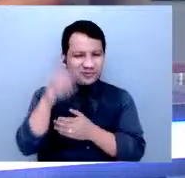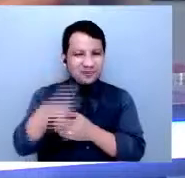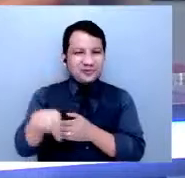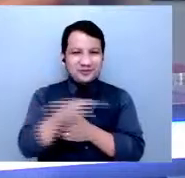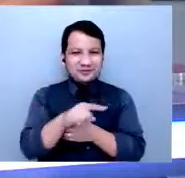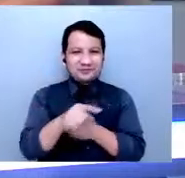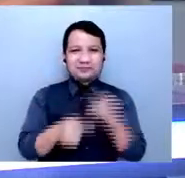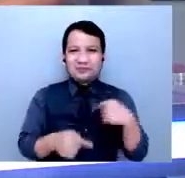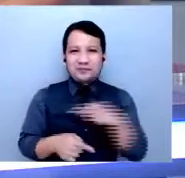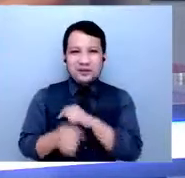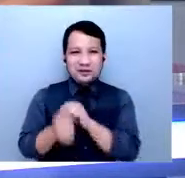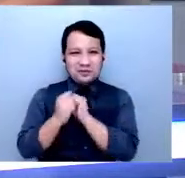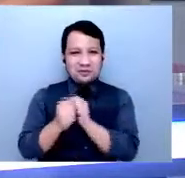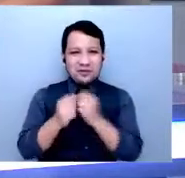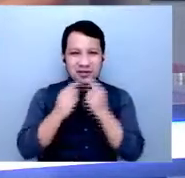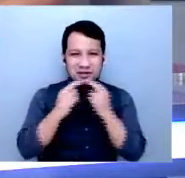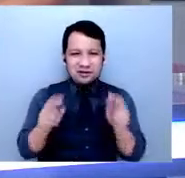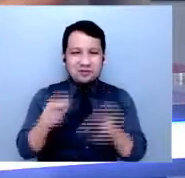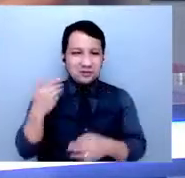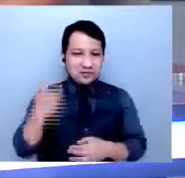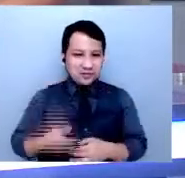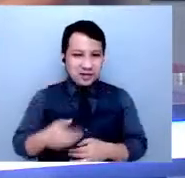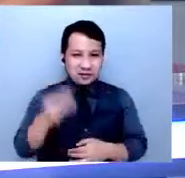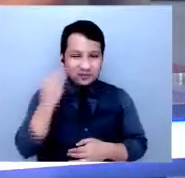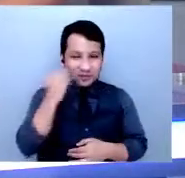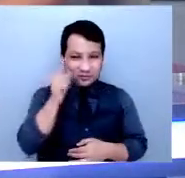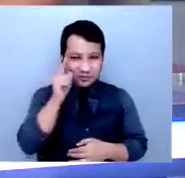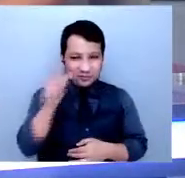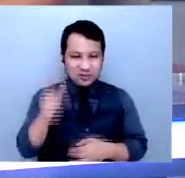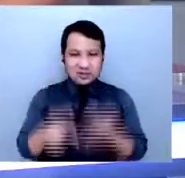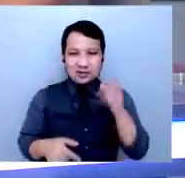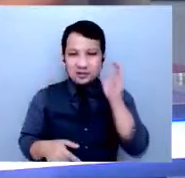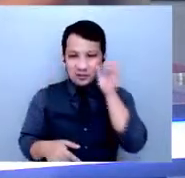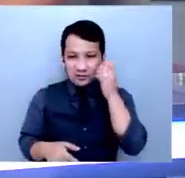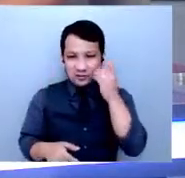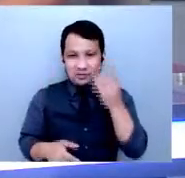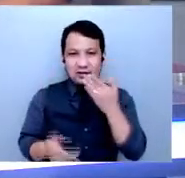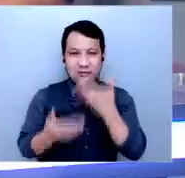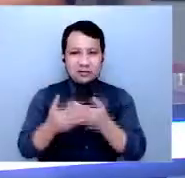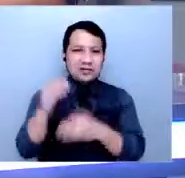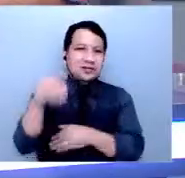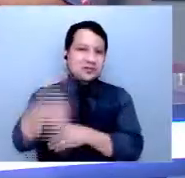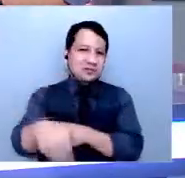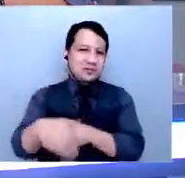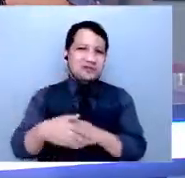opinion. Kami ang inyong kasangga sa pagbabalita. Ako po si May Anlos Banos. Ako naman po si Edlingao. Magandang gabi.